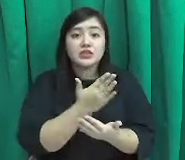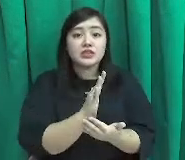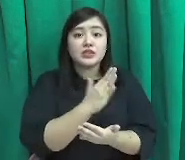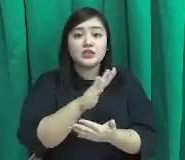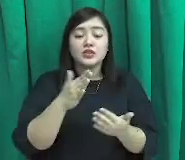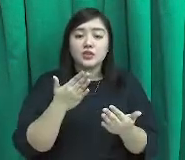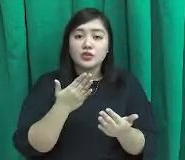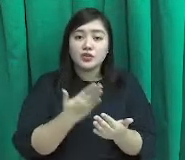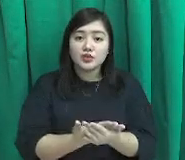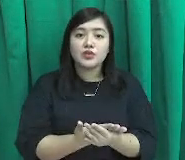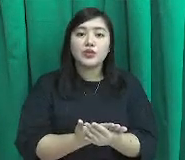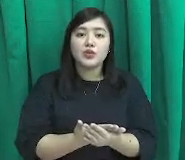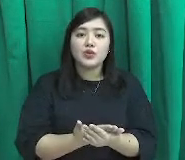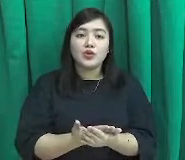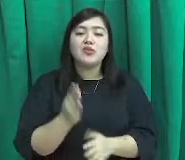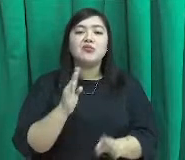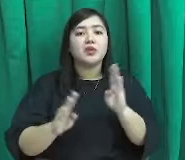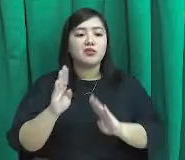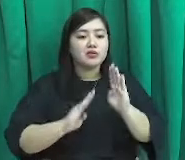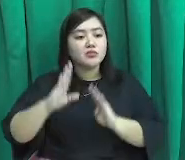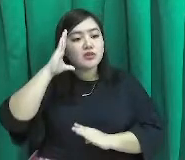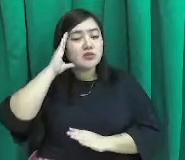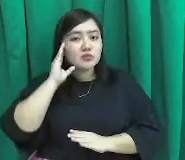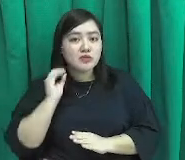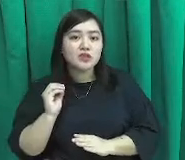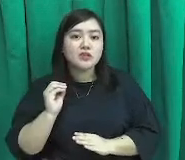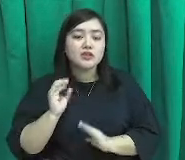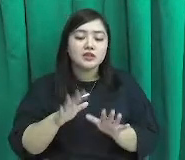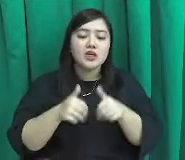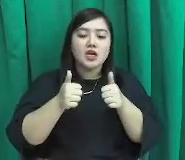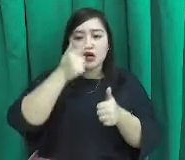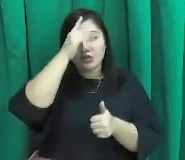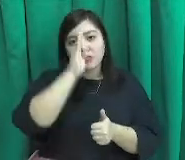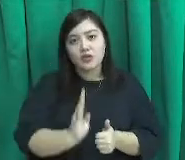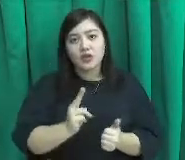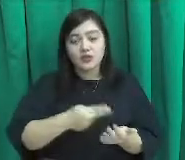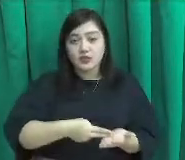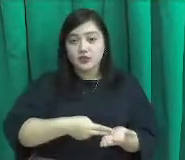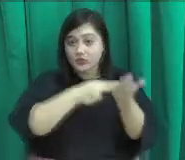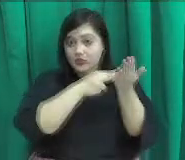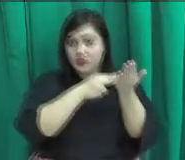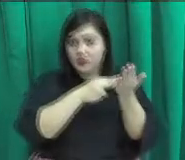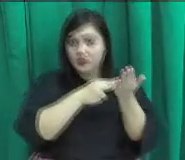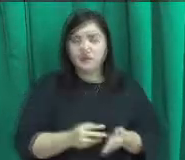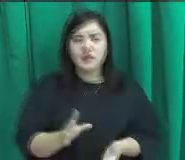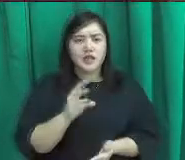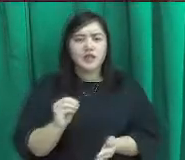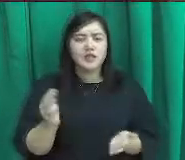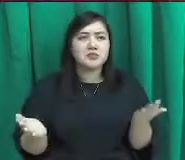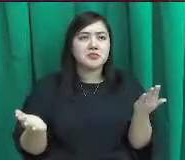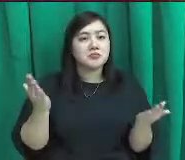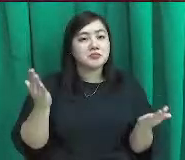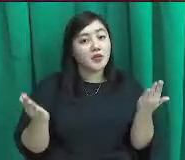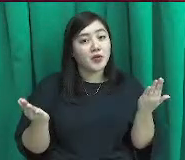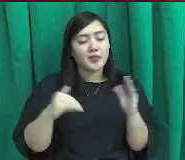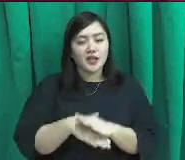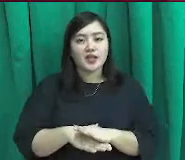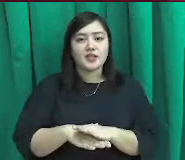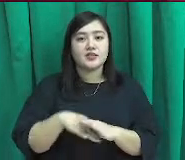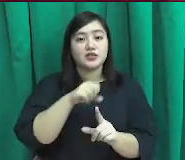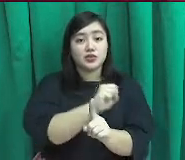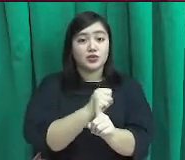ng Diyos. You see? And also, maaring nandoon sila sa situation na kung saan ay pinapalago ng Panginoon,